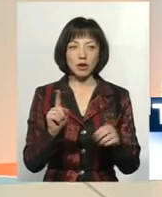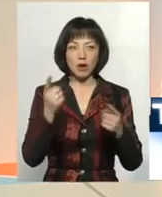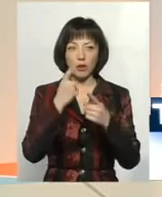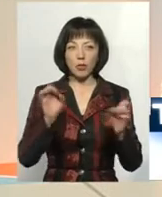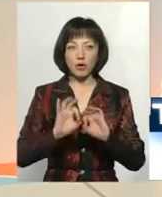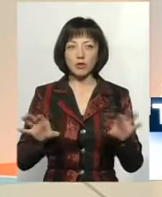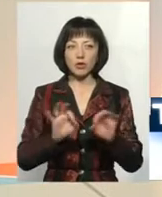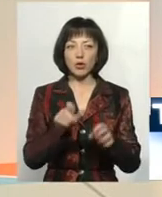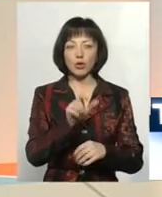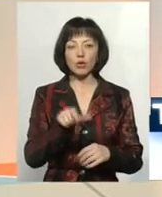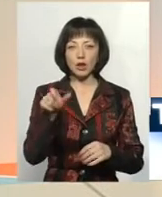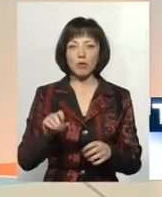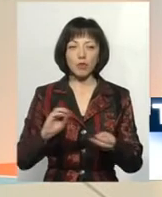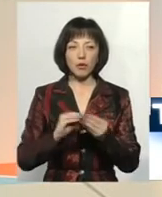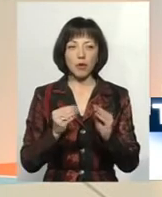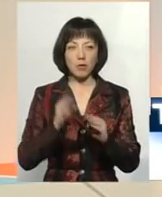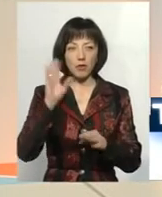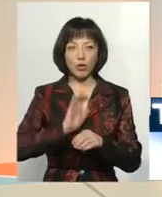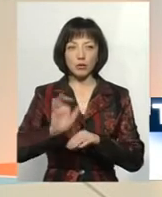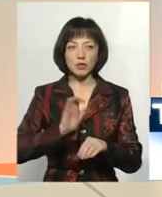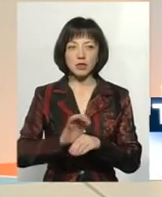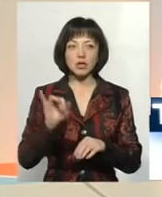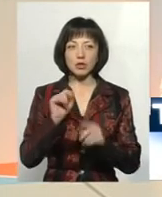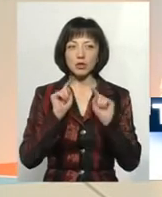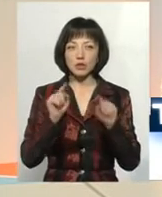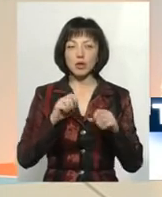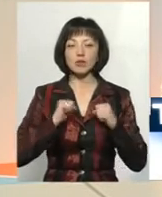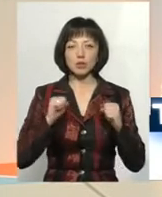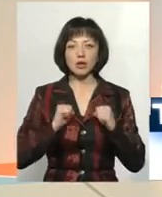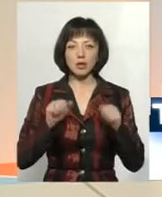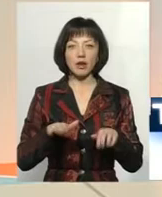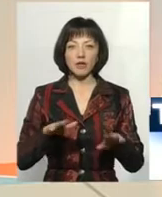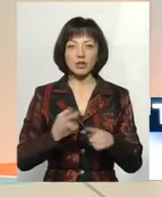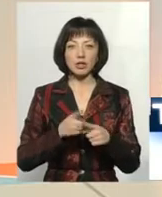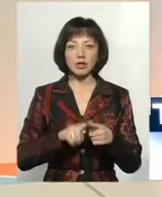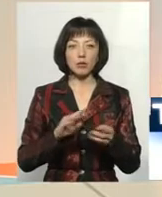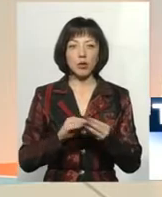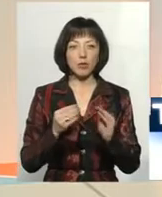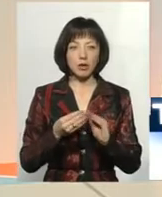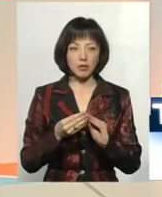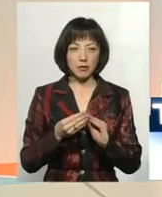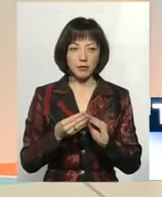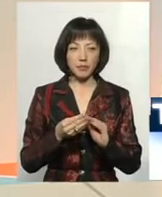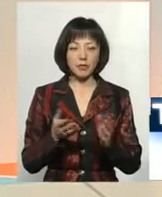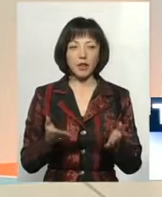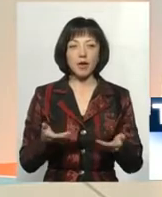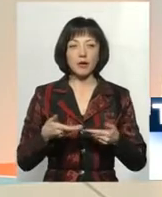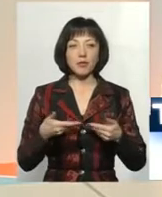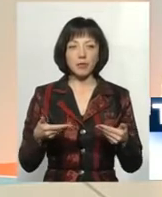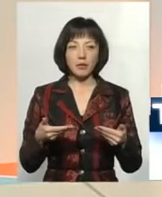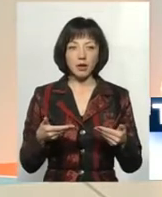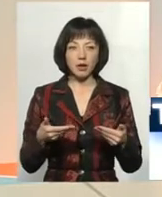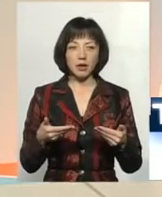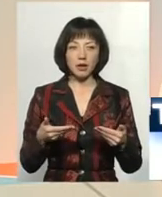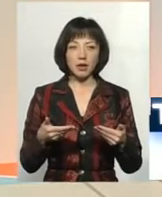поінформувати людей про проблеми водопостачання і зосередити свої зусилля на вирішенні цих проблем. Ми проводили